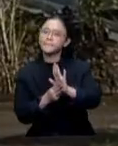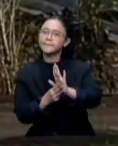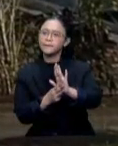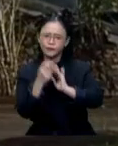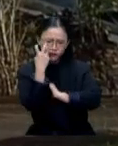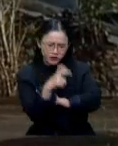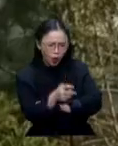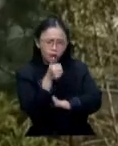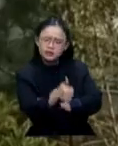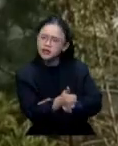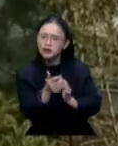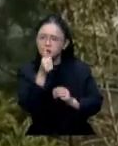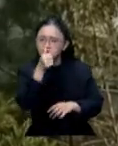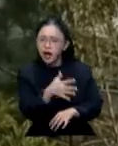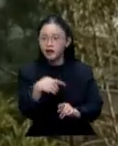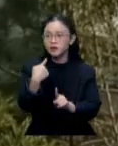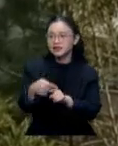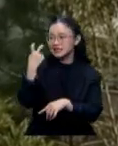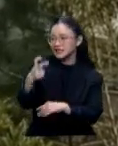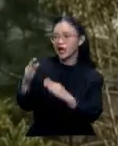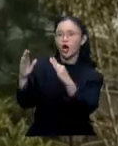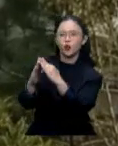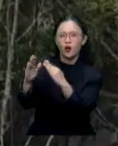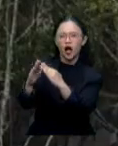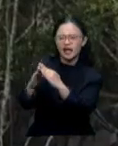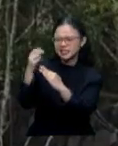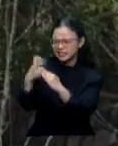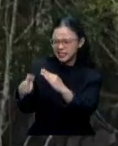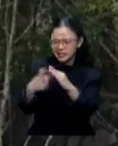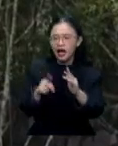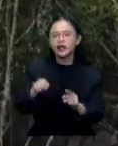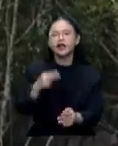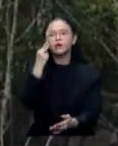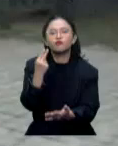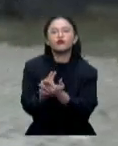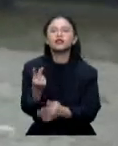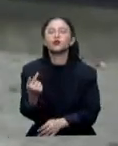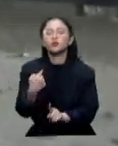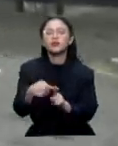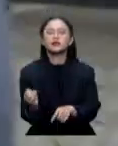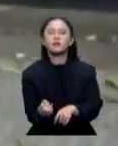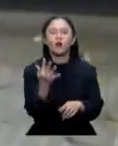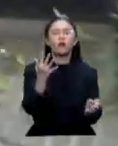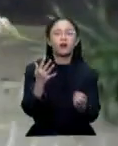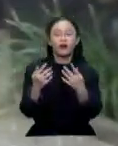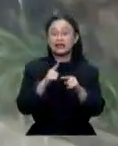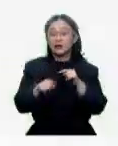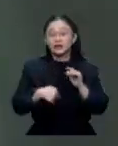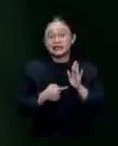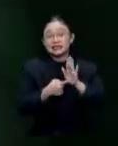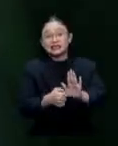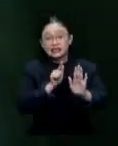pengusutan KPK. Rumah Rafael juga telah digeledah KPK dengan menyita uang tunai dan barang mewah, meski KPK belum merinci apa saja yang